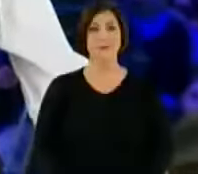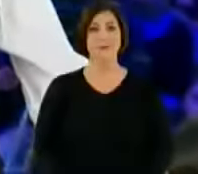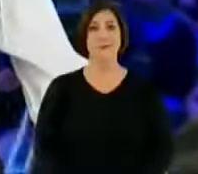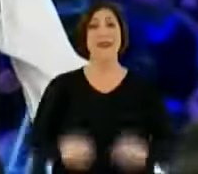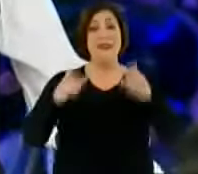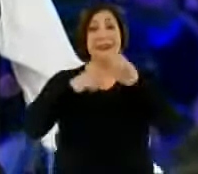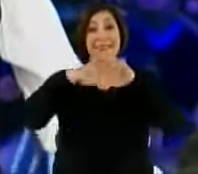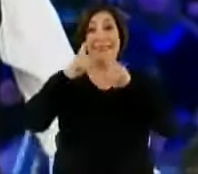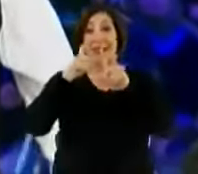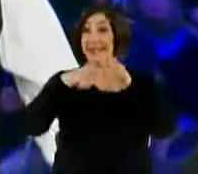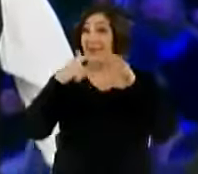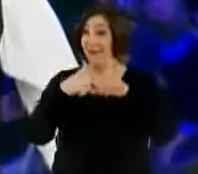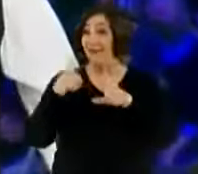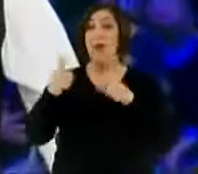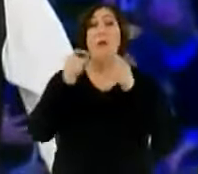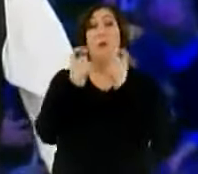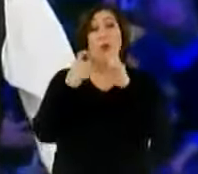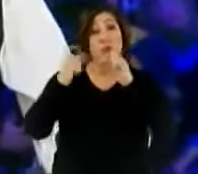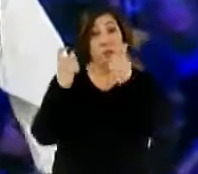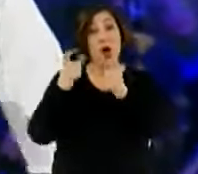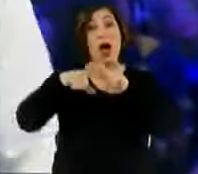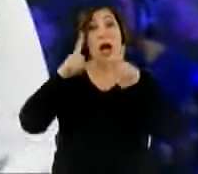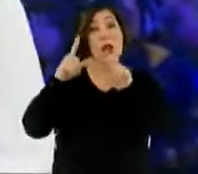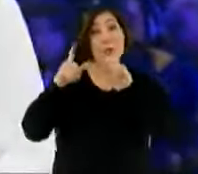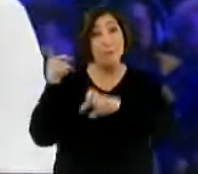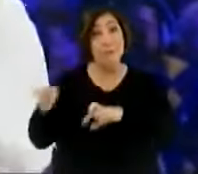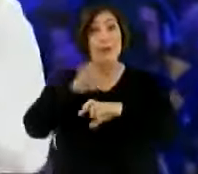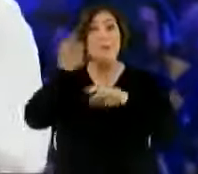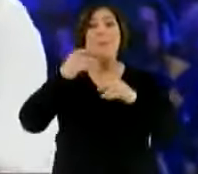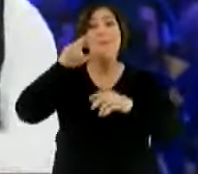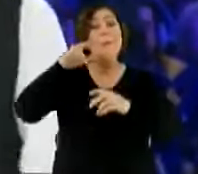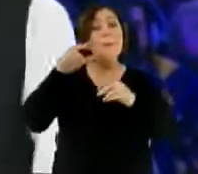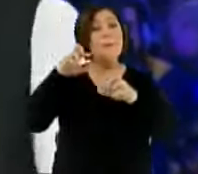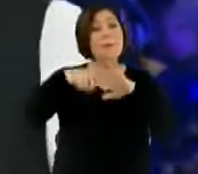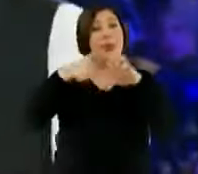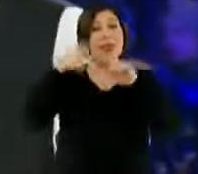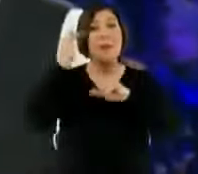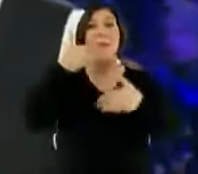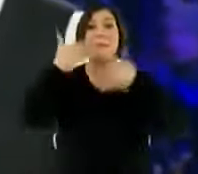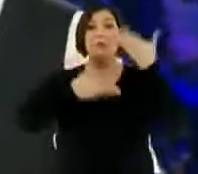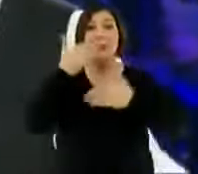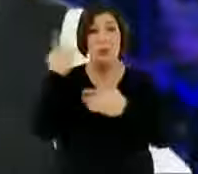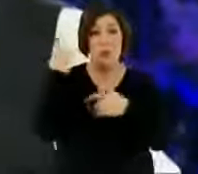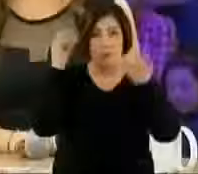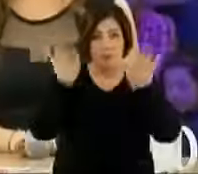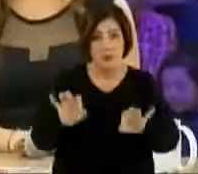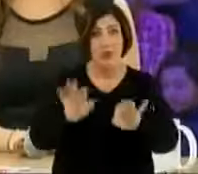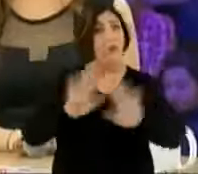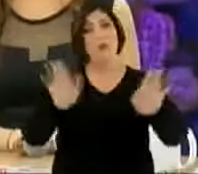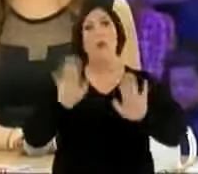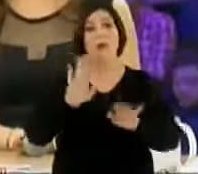Evet, Sedef Şahin, Emre Kızılırmak, Burcu Kıratlı ve Alp Korkmaz'ın Peri Masalı filmi dün mü girdi?